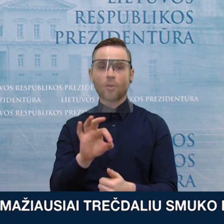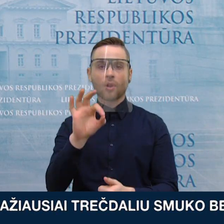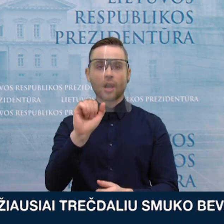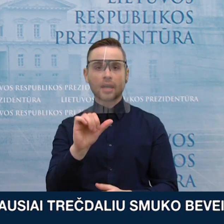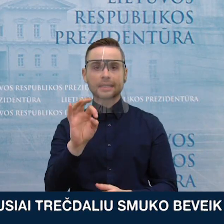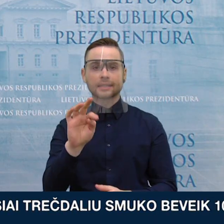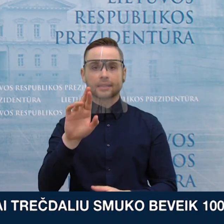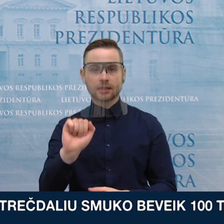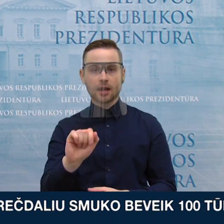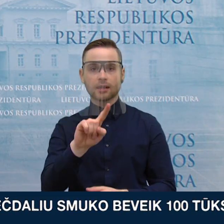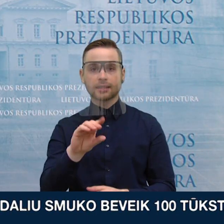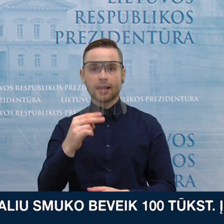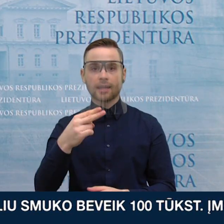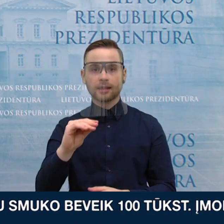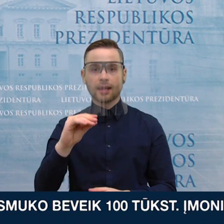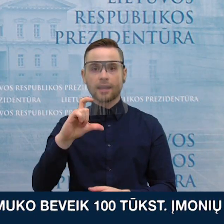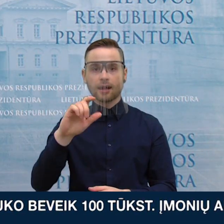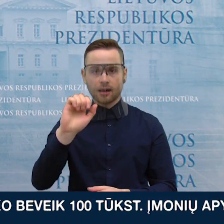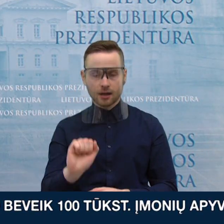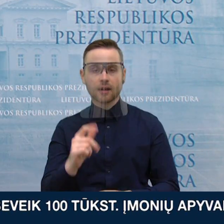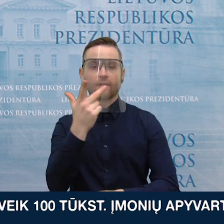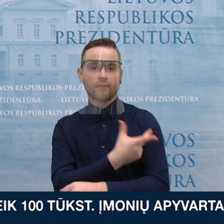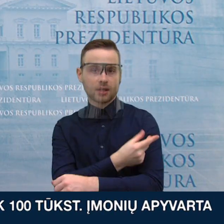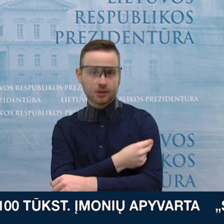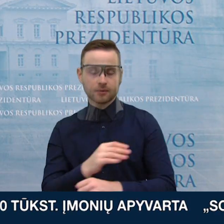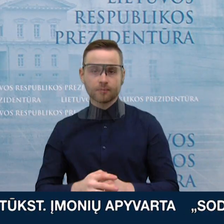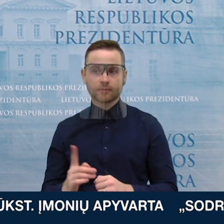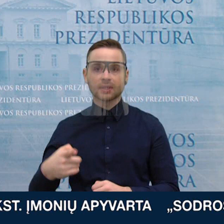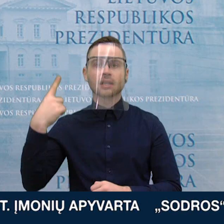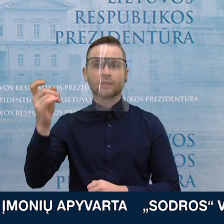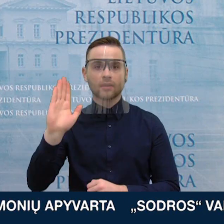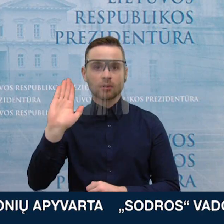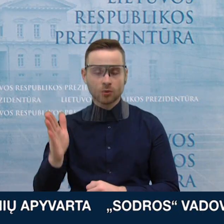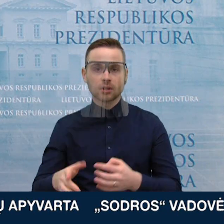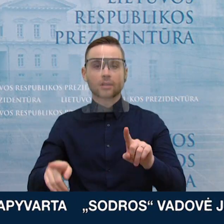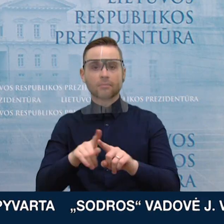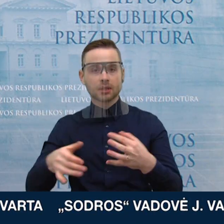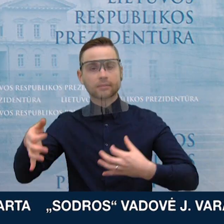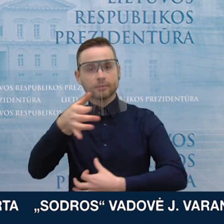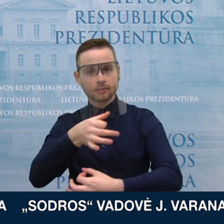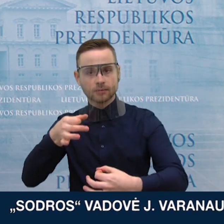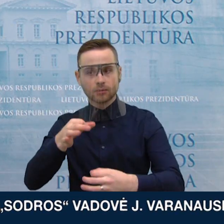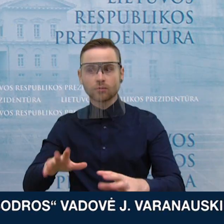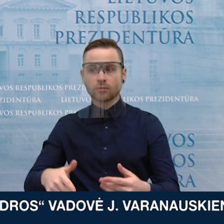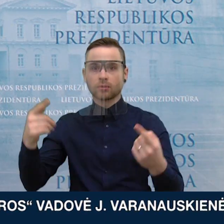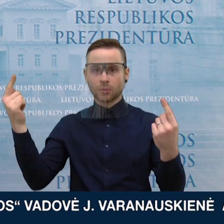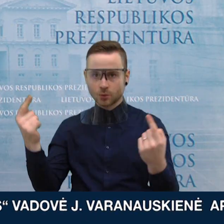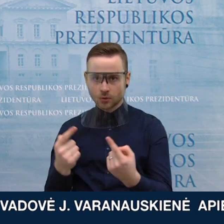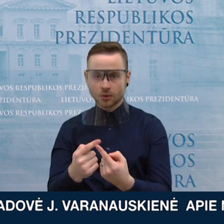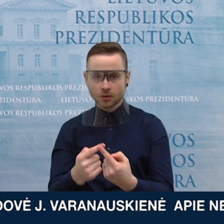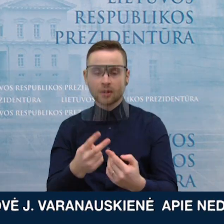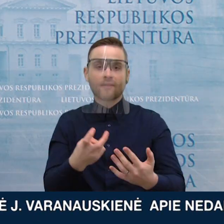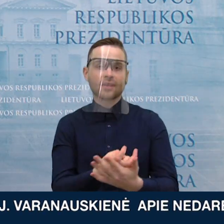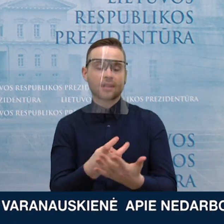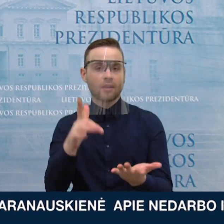AstraZeneca vakcinos. Jau kitą penktadienį svarstoma šis klausimas ir jeigu sprendimas bus teigiamas, jau